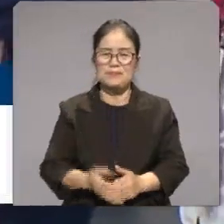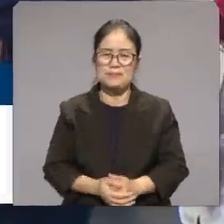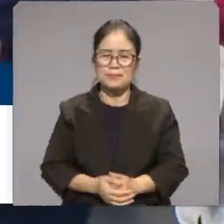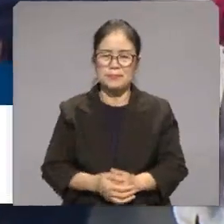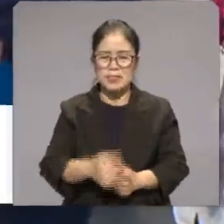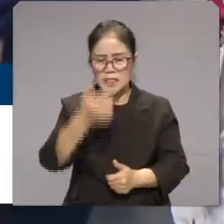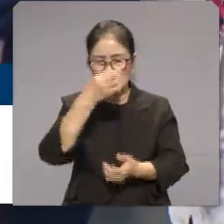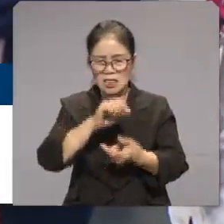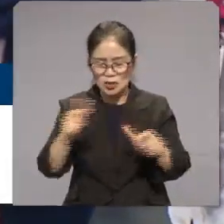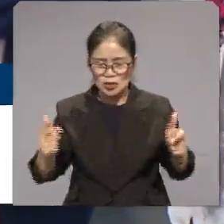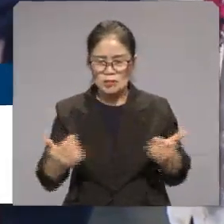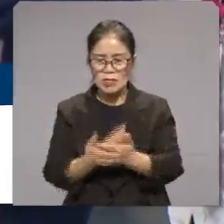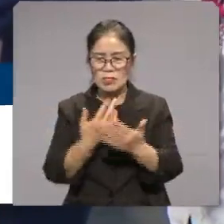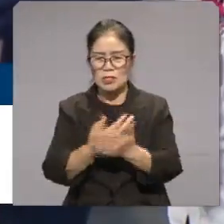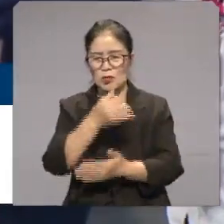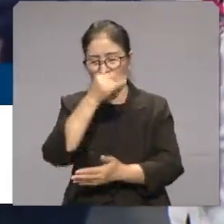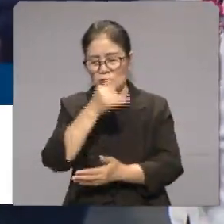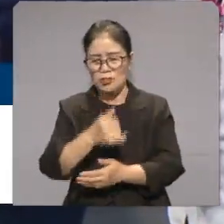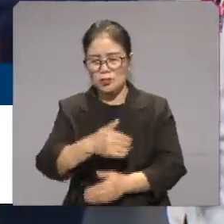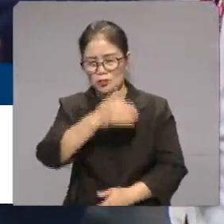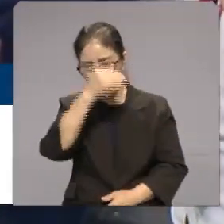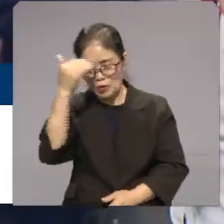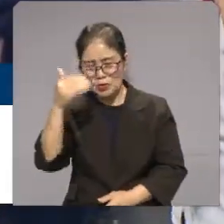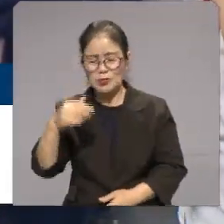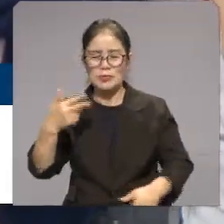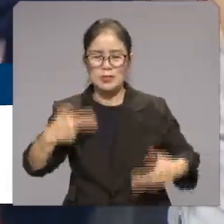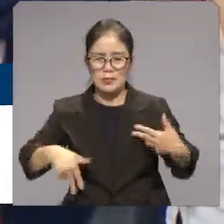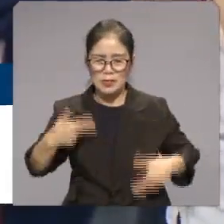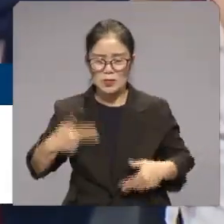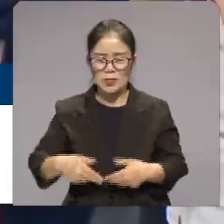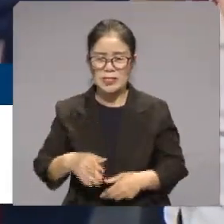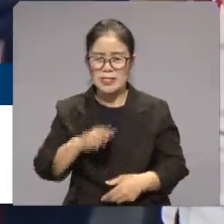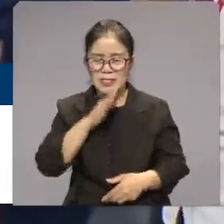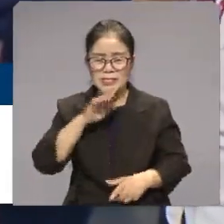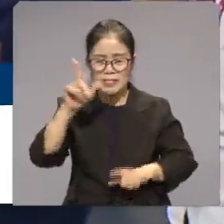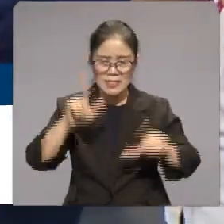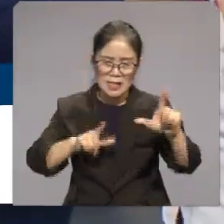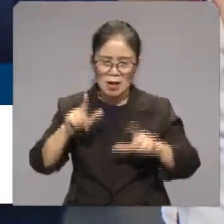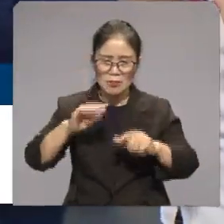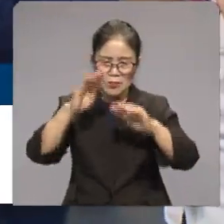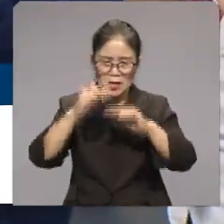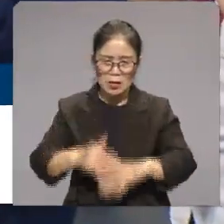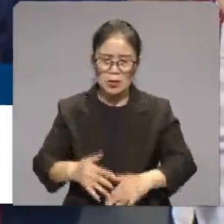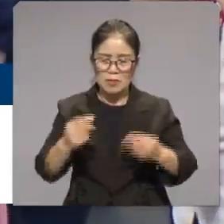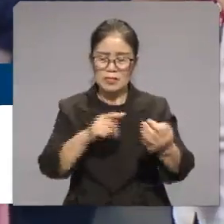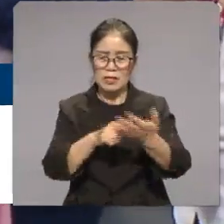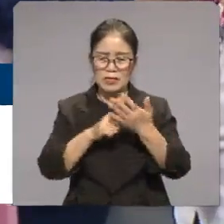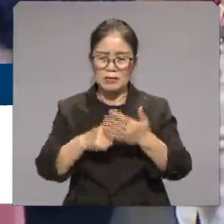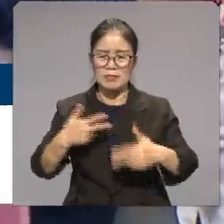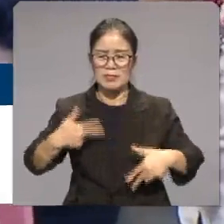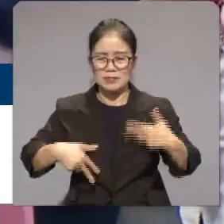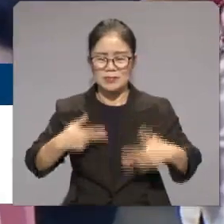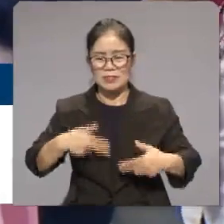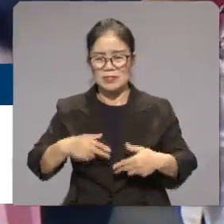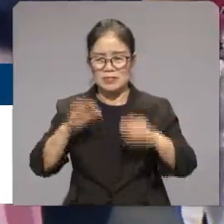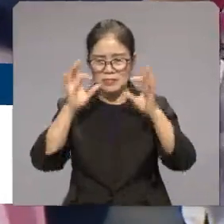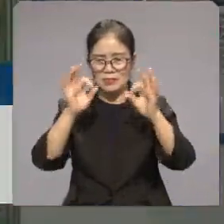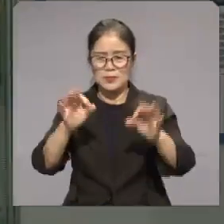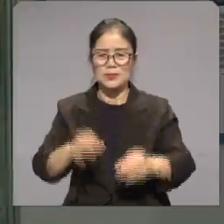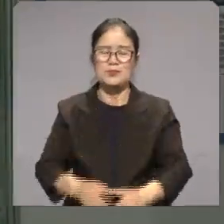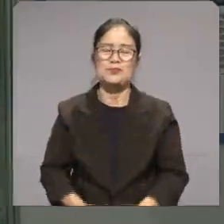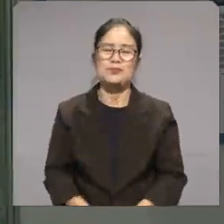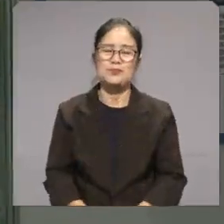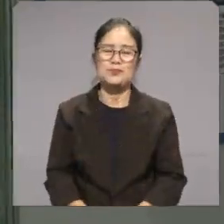되게 많이 발전을 하고 있는 것 같아서 그걸 구경하는 게 좀 재미가 있고 실증 사업하는 내용들도 많이 나와서 좀 흥미롭게 보고 있는 것